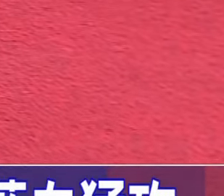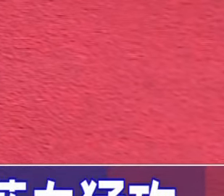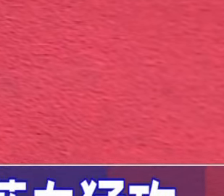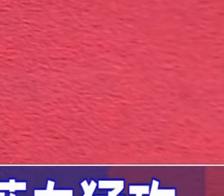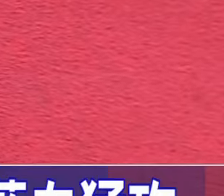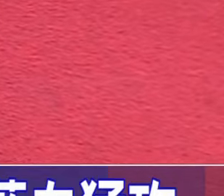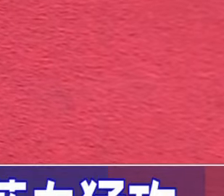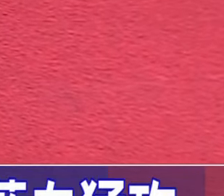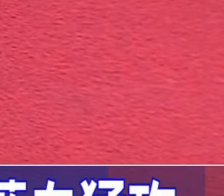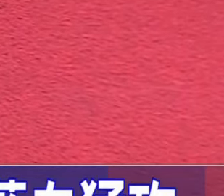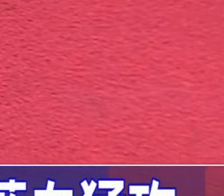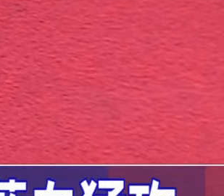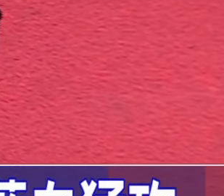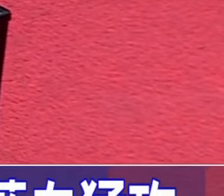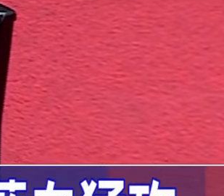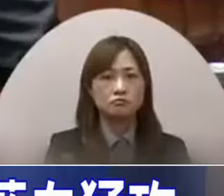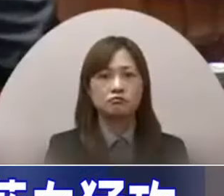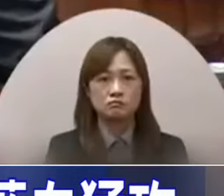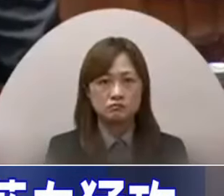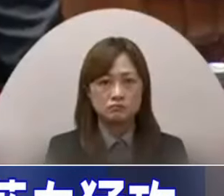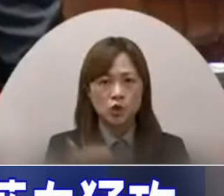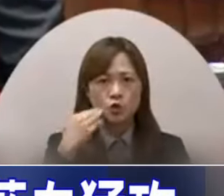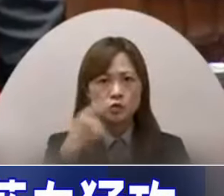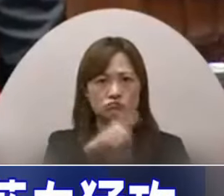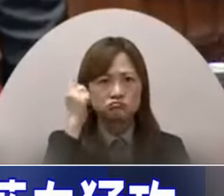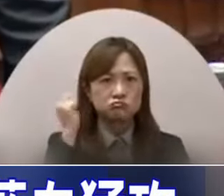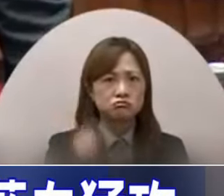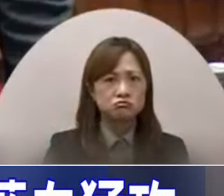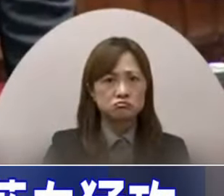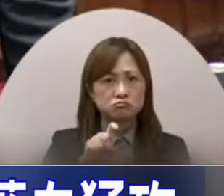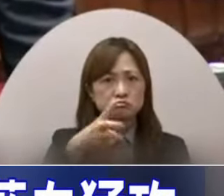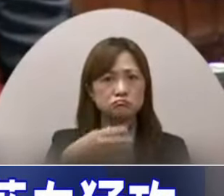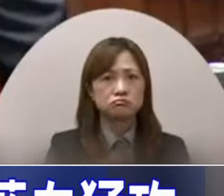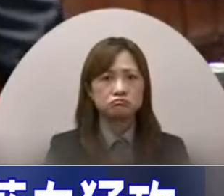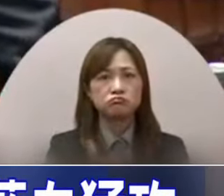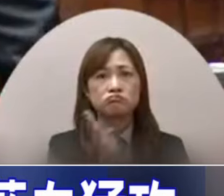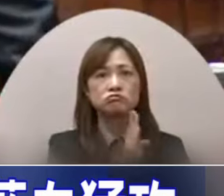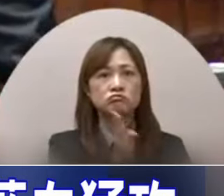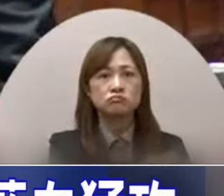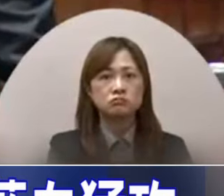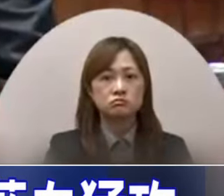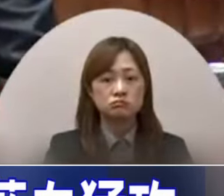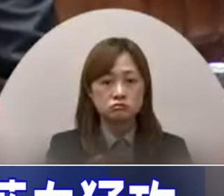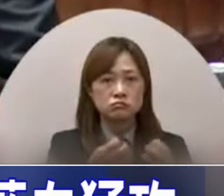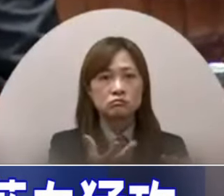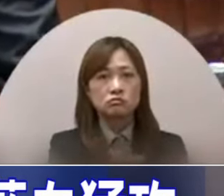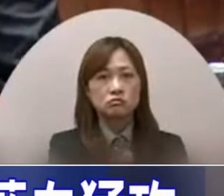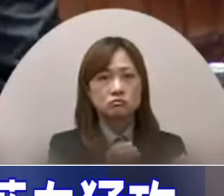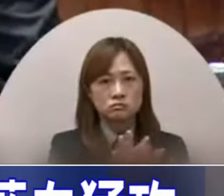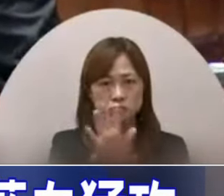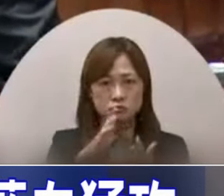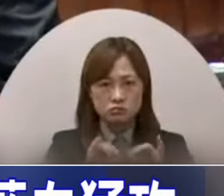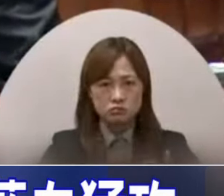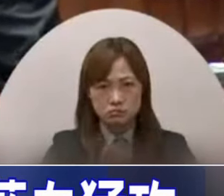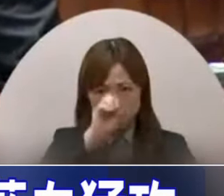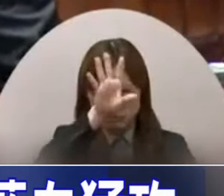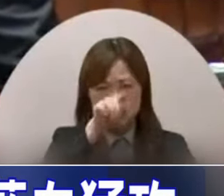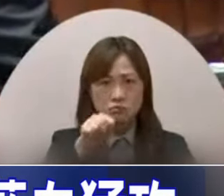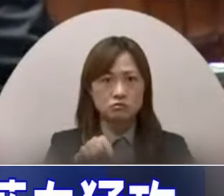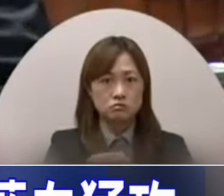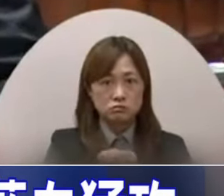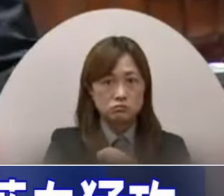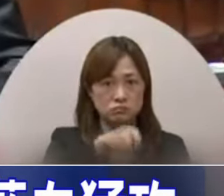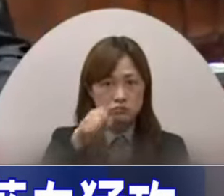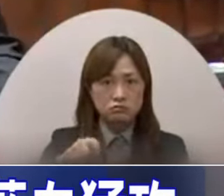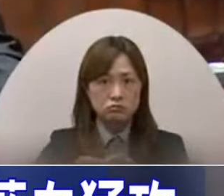召傅昆萁就没再客气。 时辰迟还不算有实质讨论，以后民进党推出的法案要在本院通